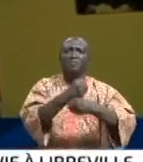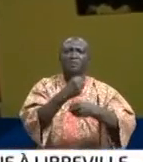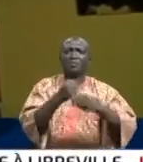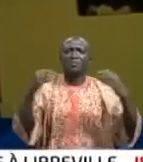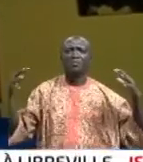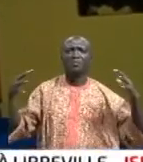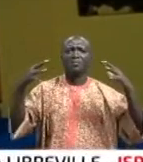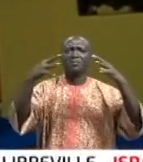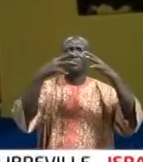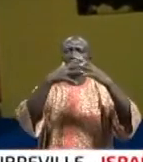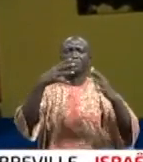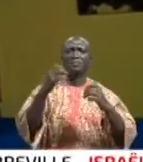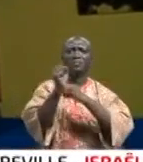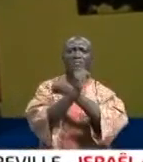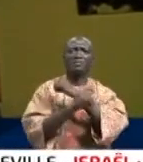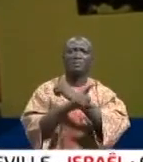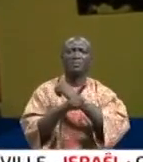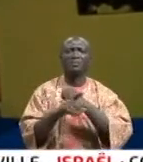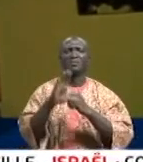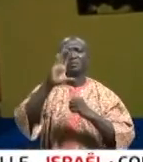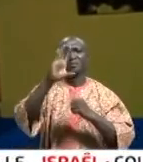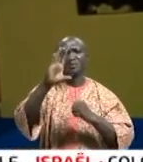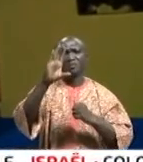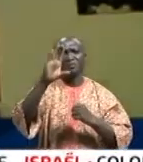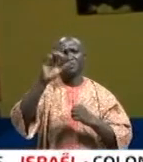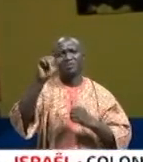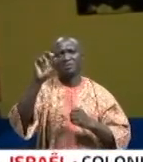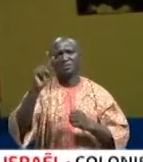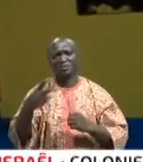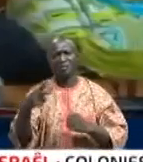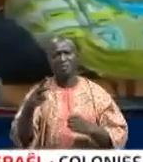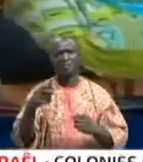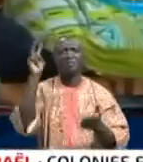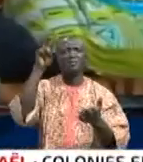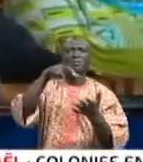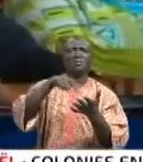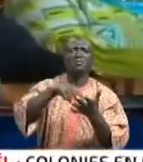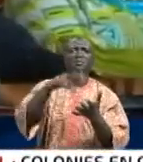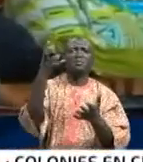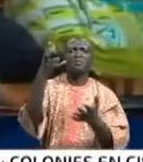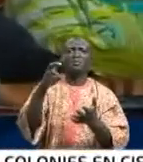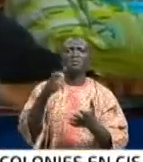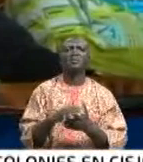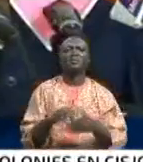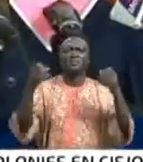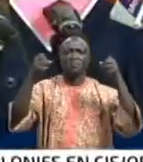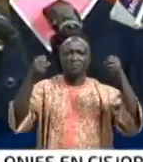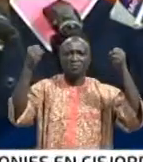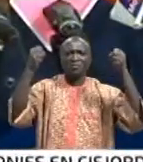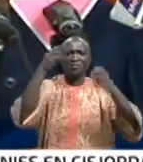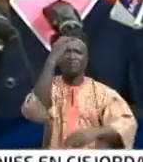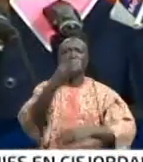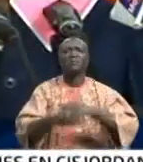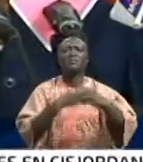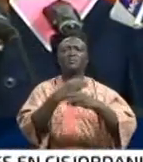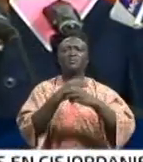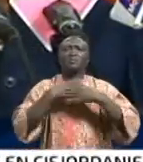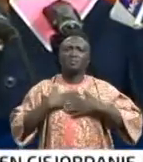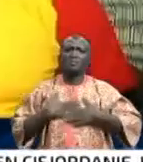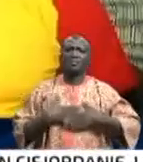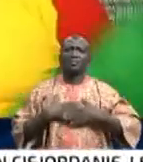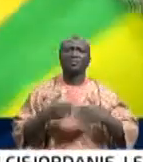Cap-Vert comptant pour les éliminatoires de la Coupe du Monde Russie 2018 toutes les dispositions ont été prises rassurent les